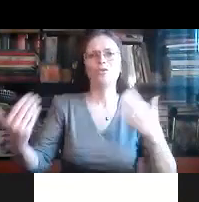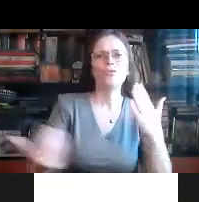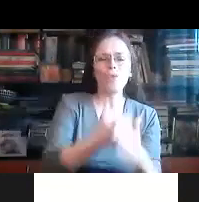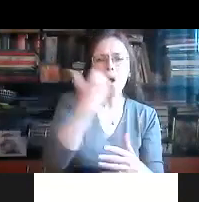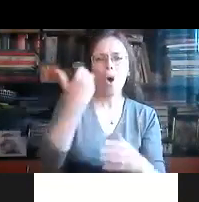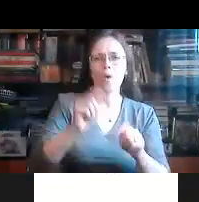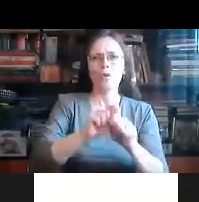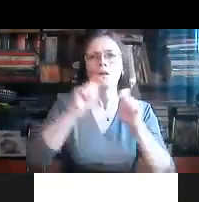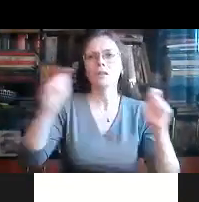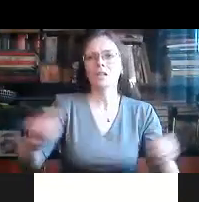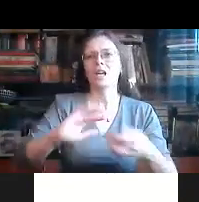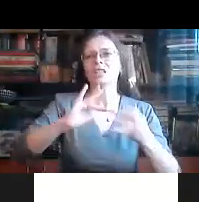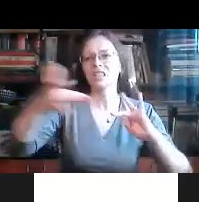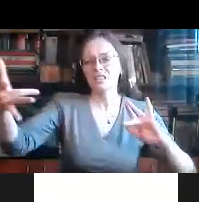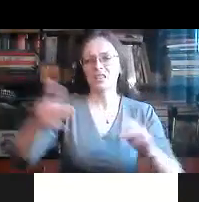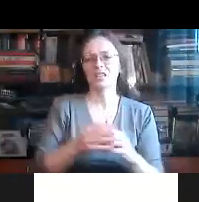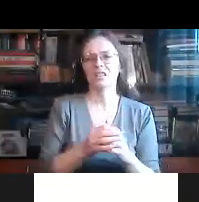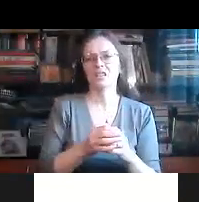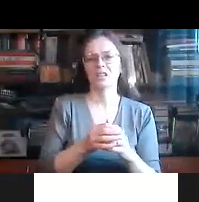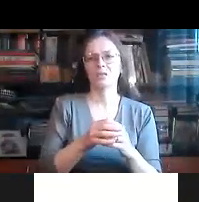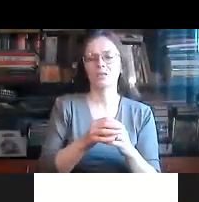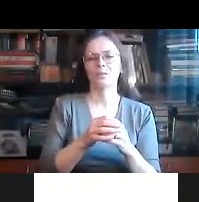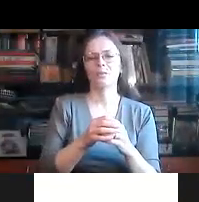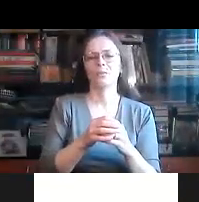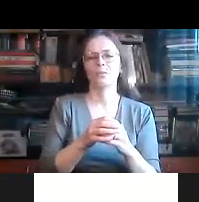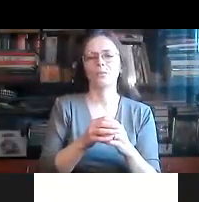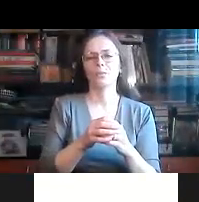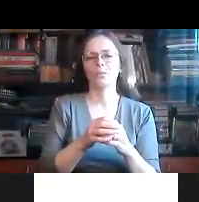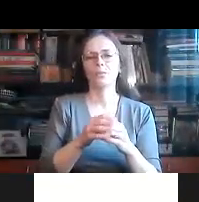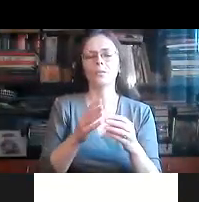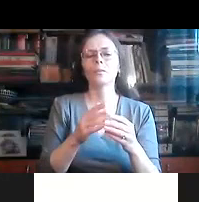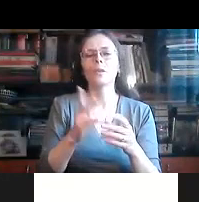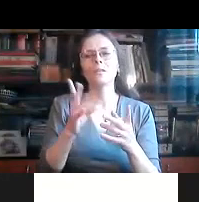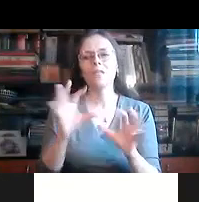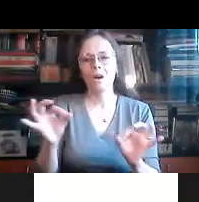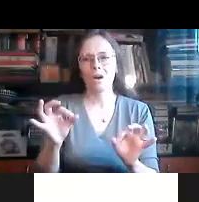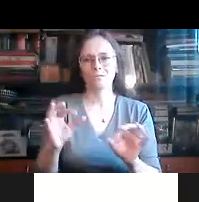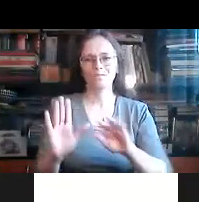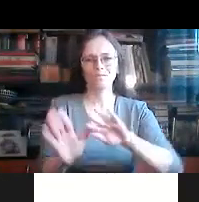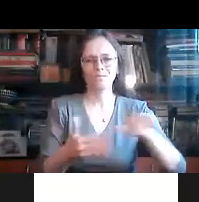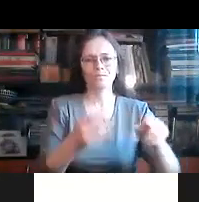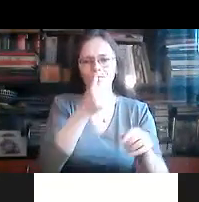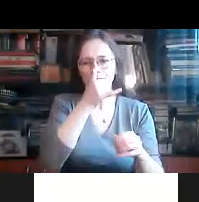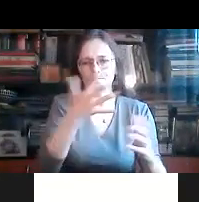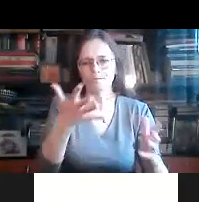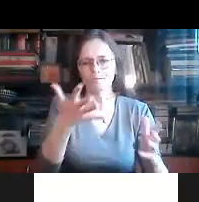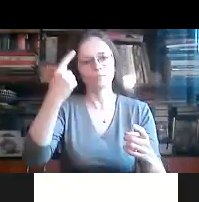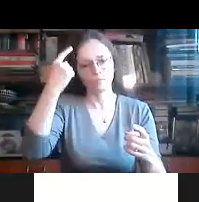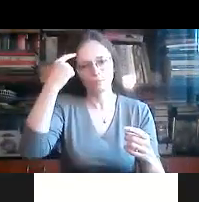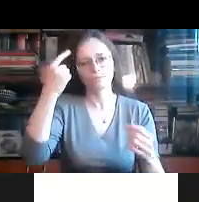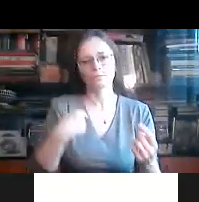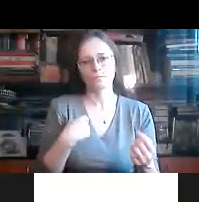этой ситуации. Но, с другой стороны, я не могу не признать, что эмоционально все это очень